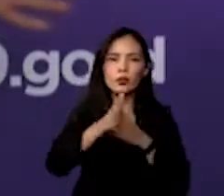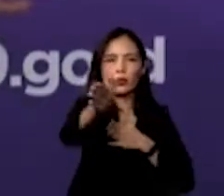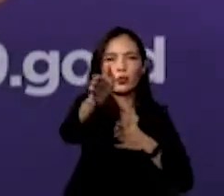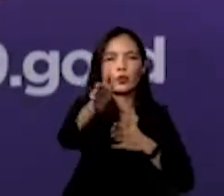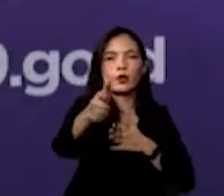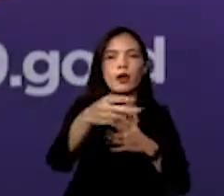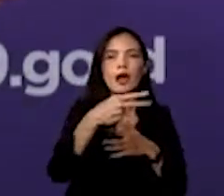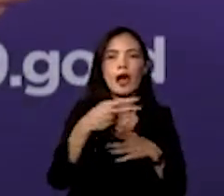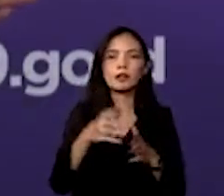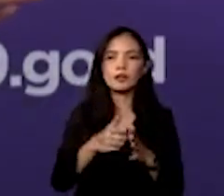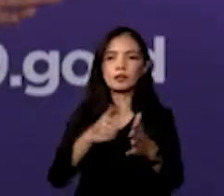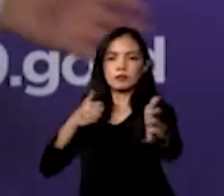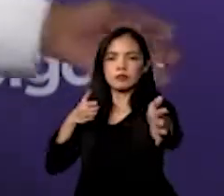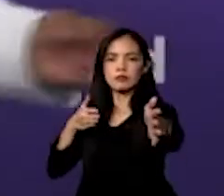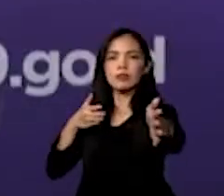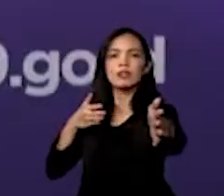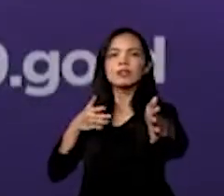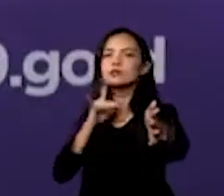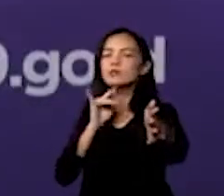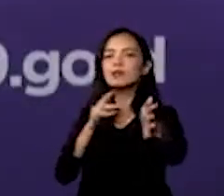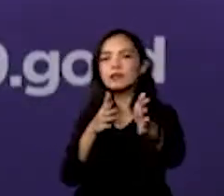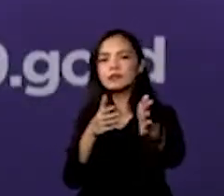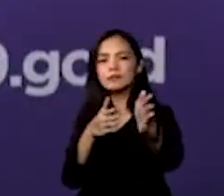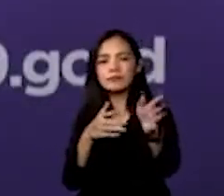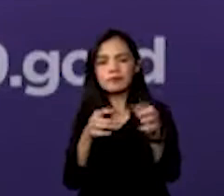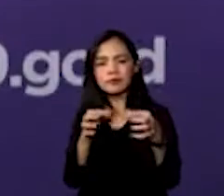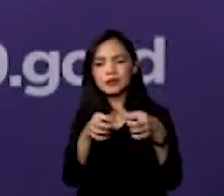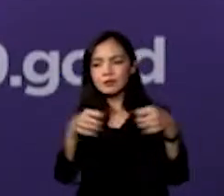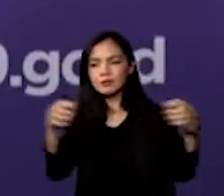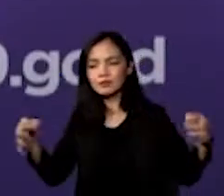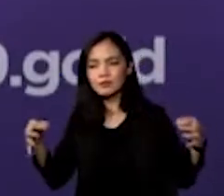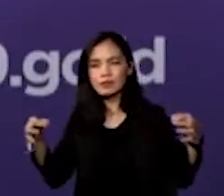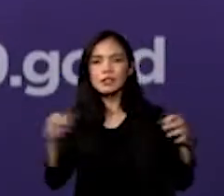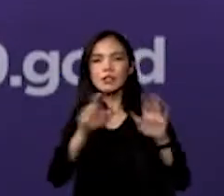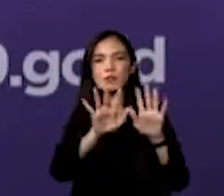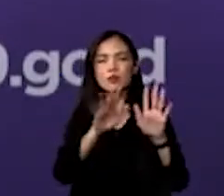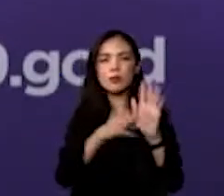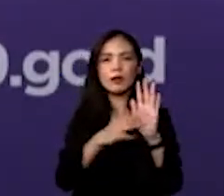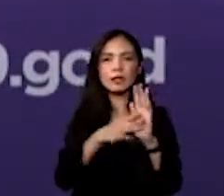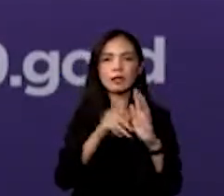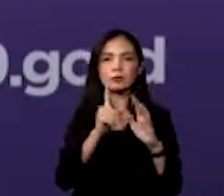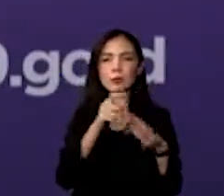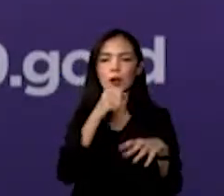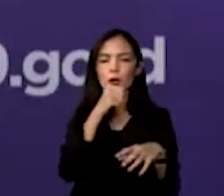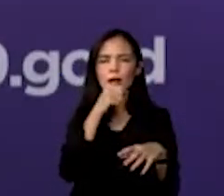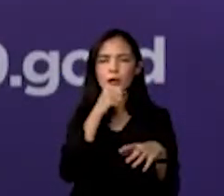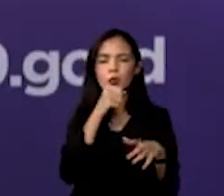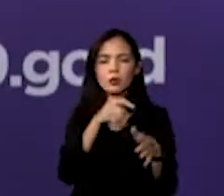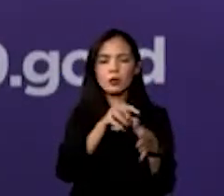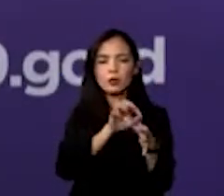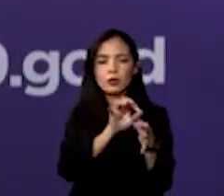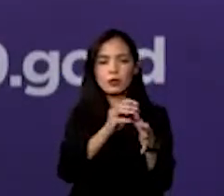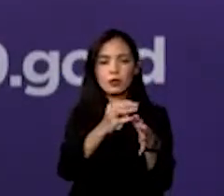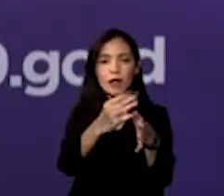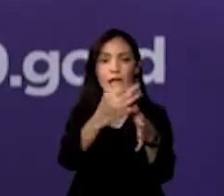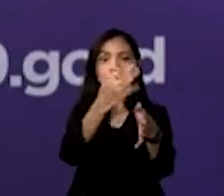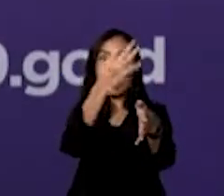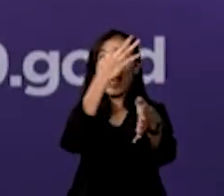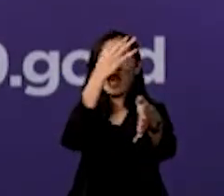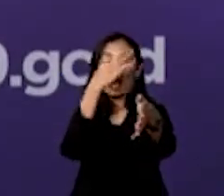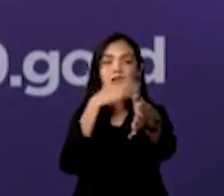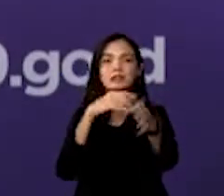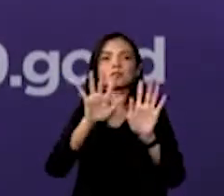belakang Oh oke karena kalau yang depan batuk nih melayanglayanglayang Bisa 10 m tuh karena kecepatan